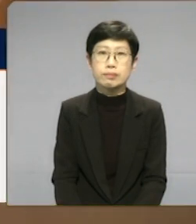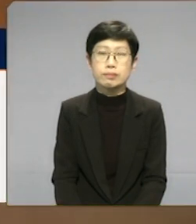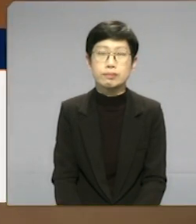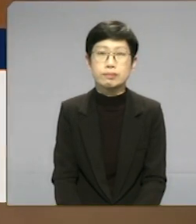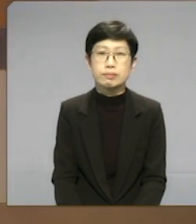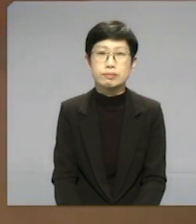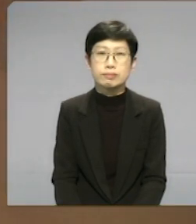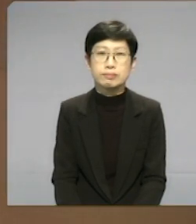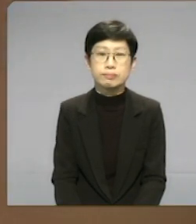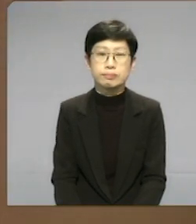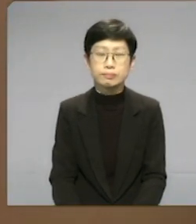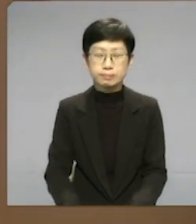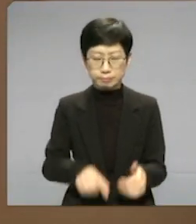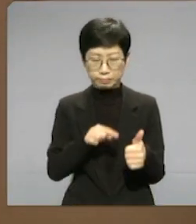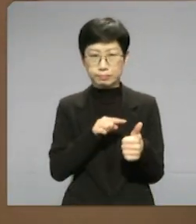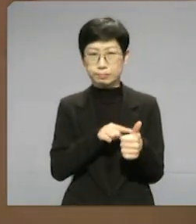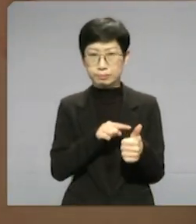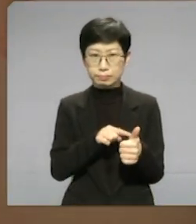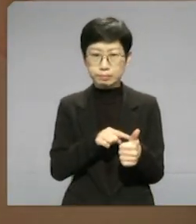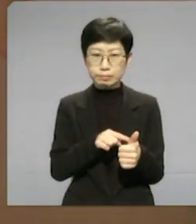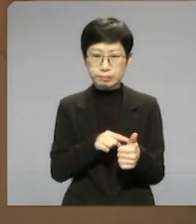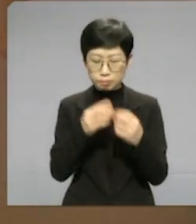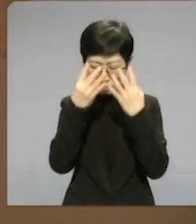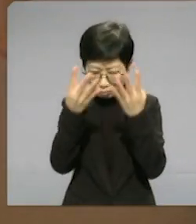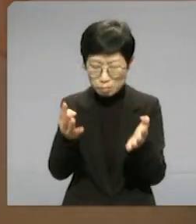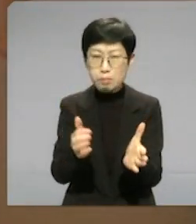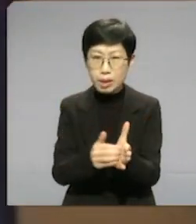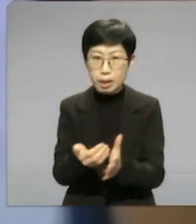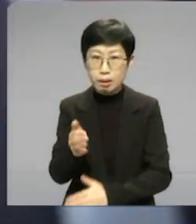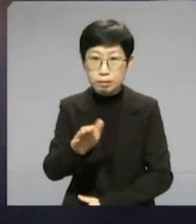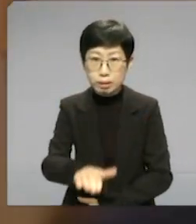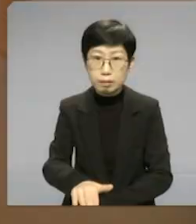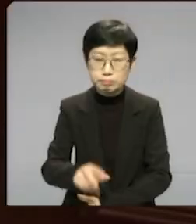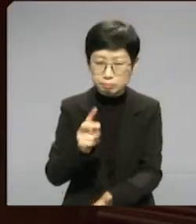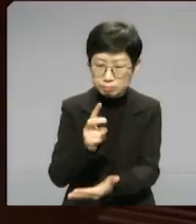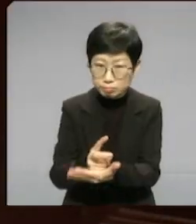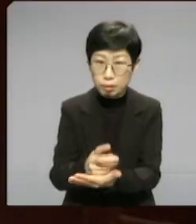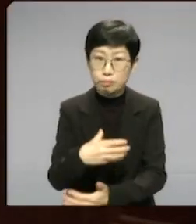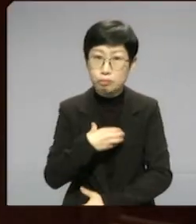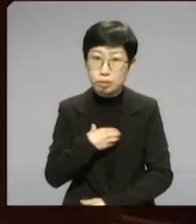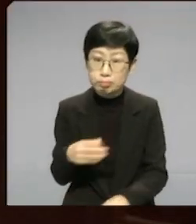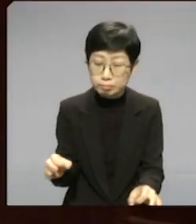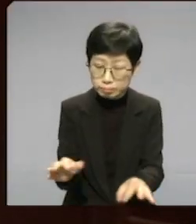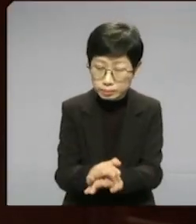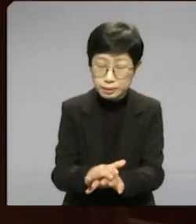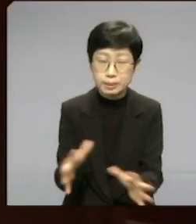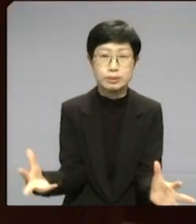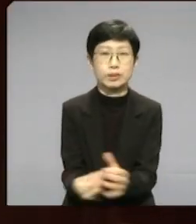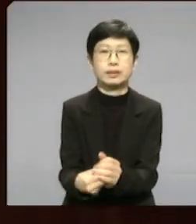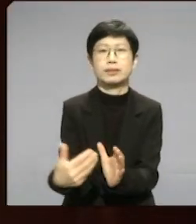does it. 탁신 전 총리가 출소했지만 법적 위험이 모두 사라진 것은 아닙니다.